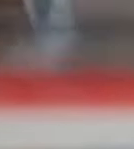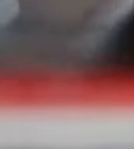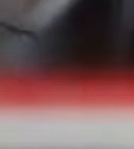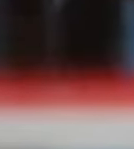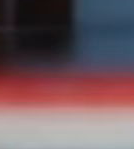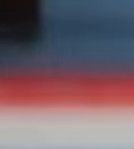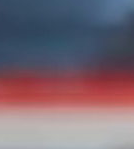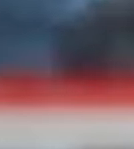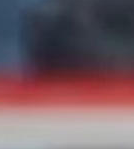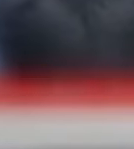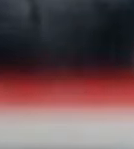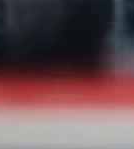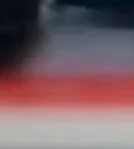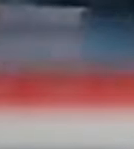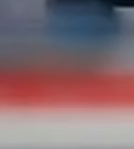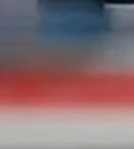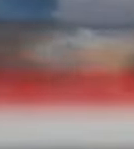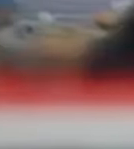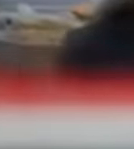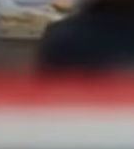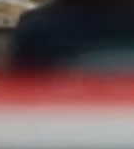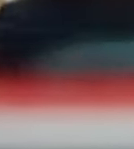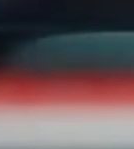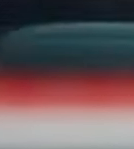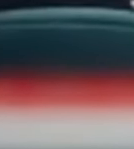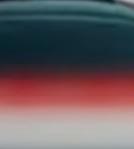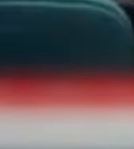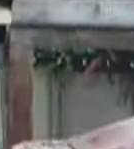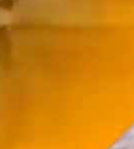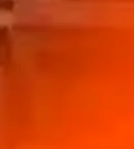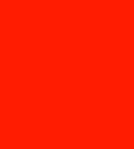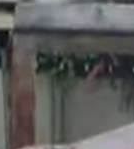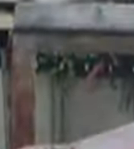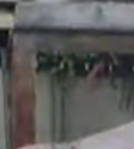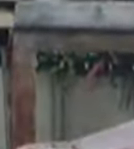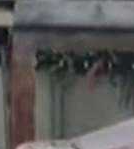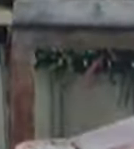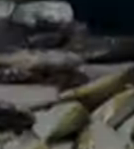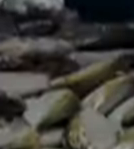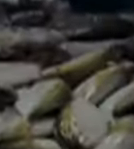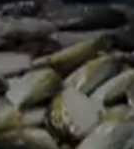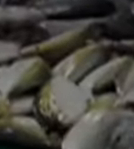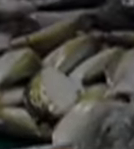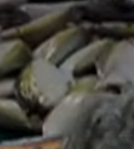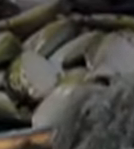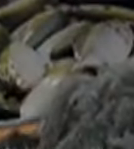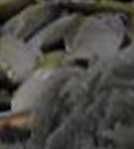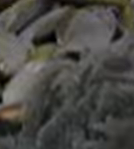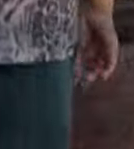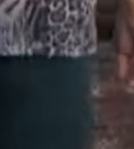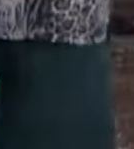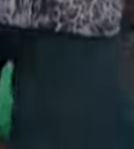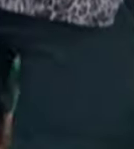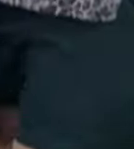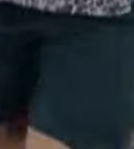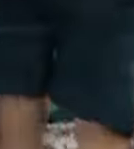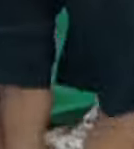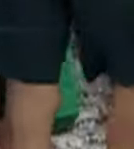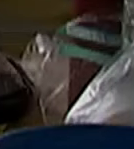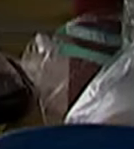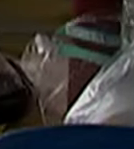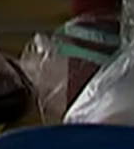sa gitna ng pagdinig tungkol sa operasyon ng ilang pulis sa Bulacan. presyo ng ilang isda tumaas isang linggo